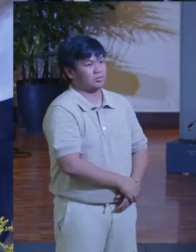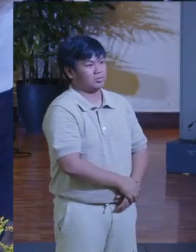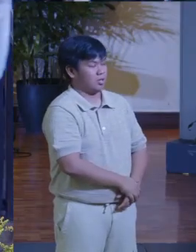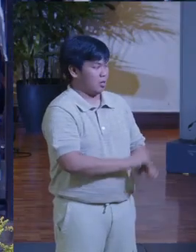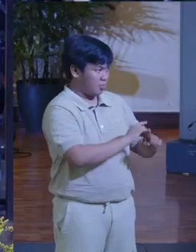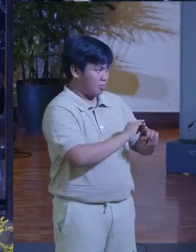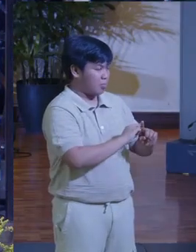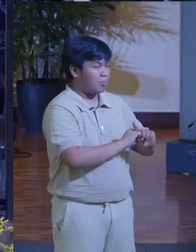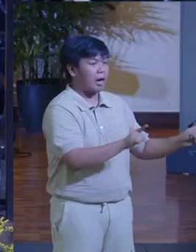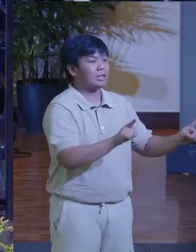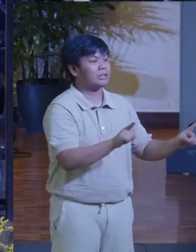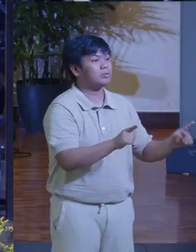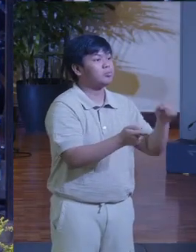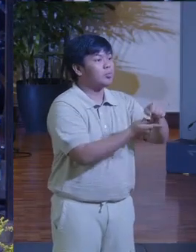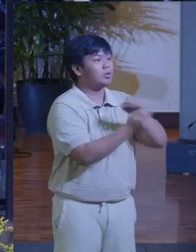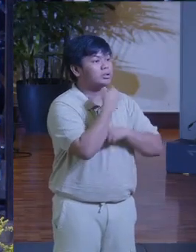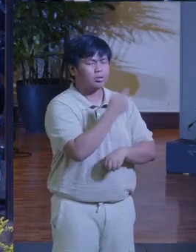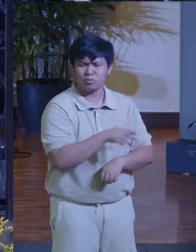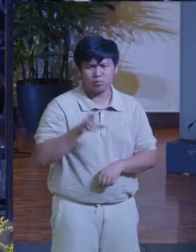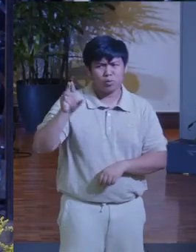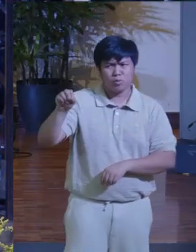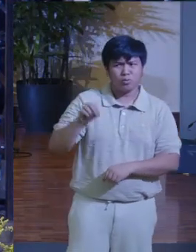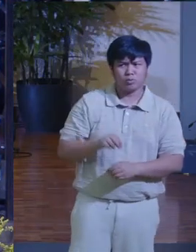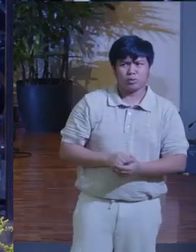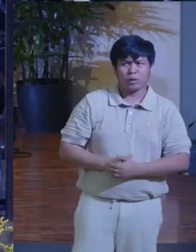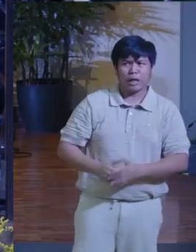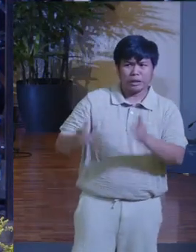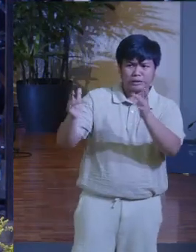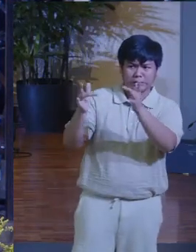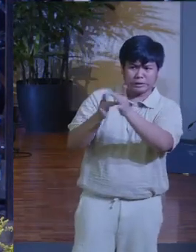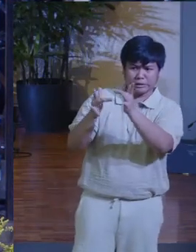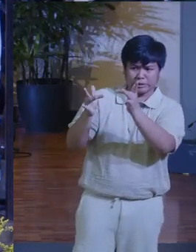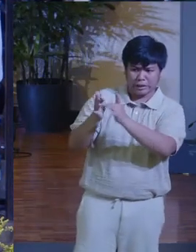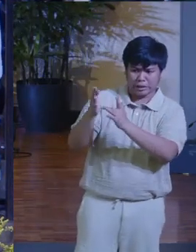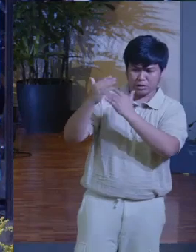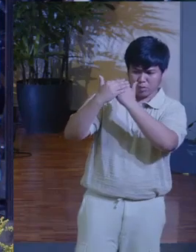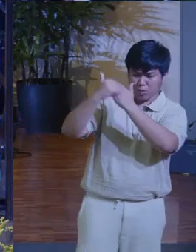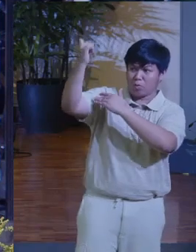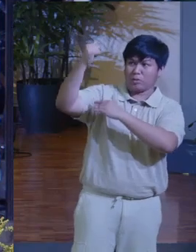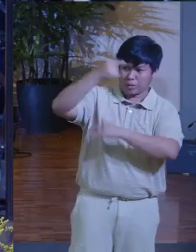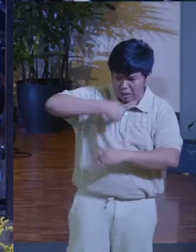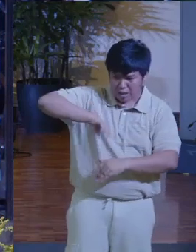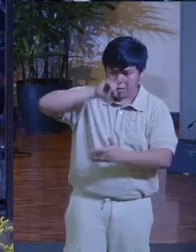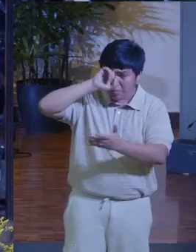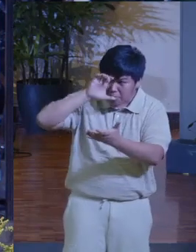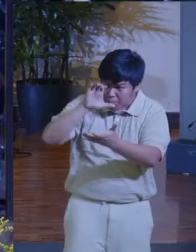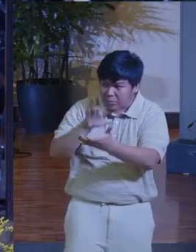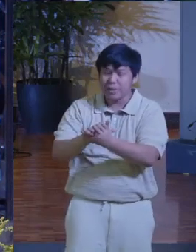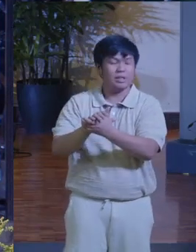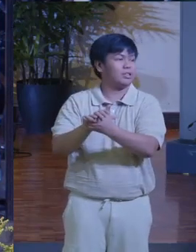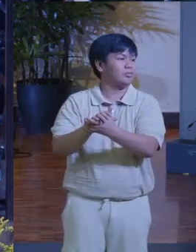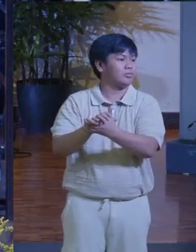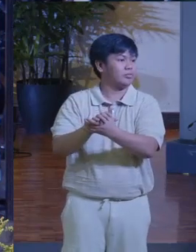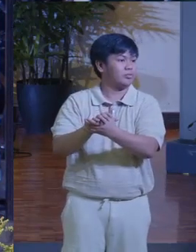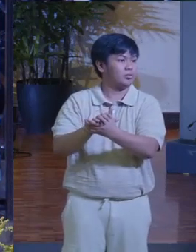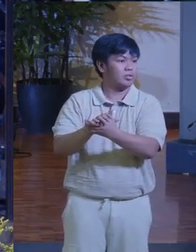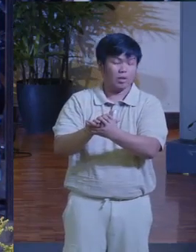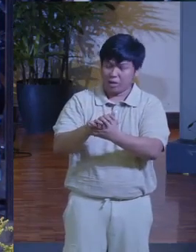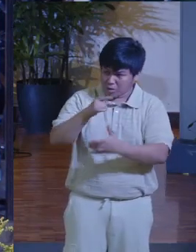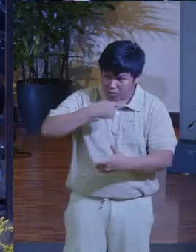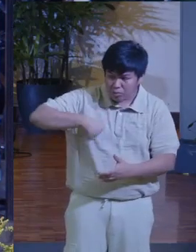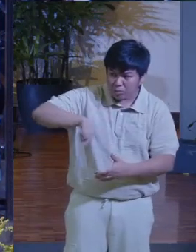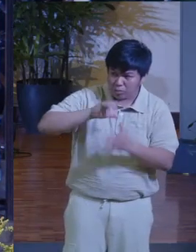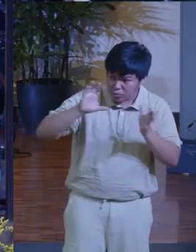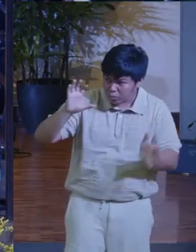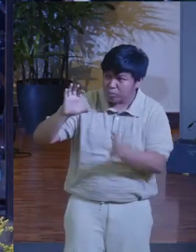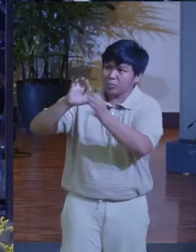Pero dahil si Jesus ang tumawag sa kanila na maniwala sa Kanya at